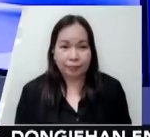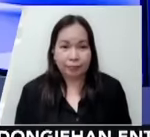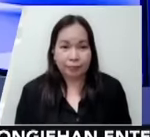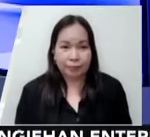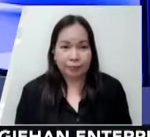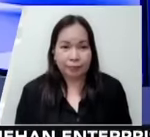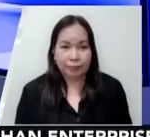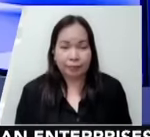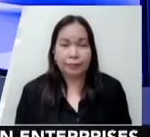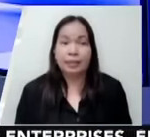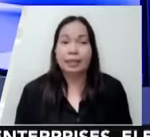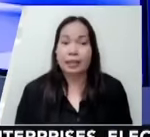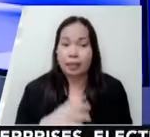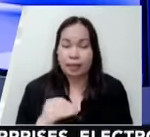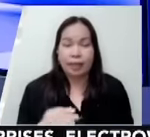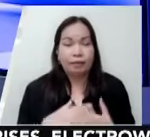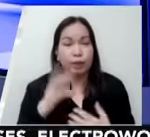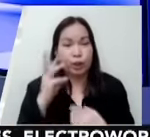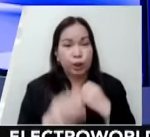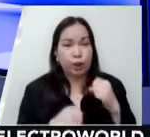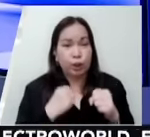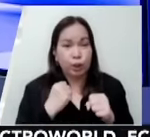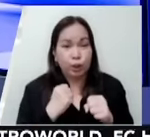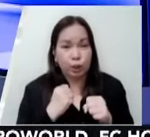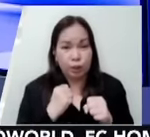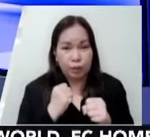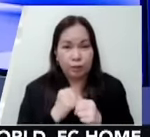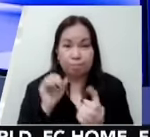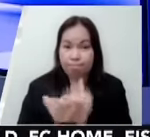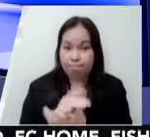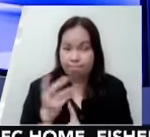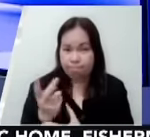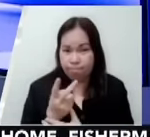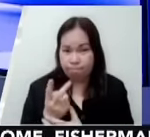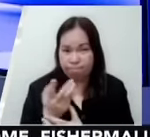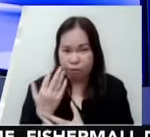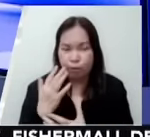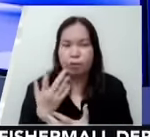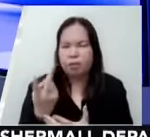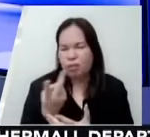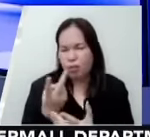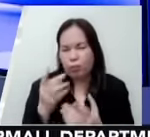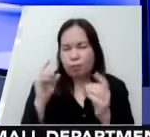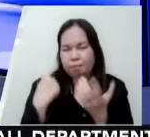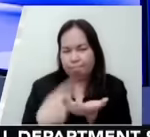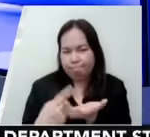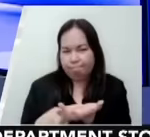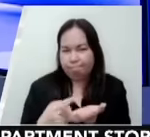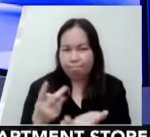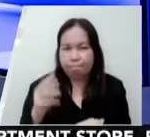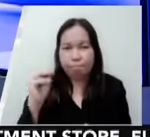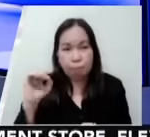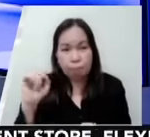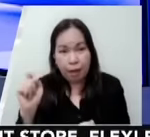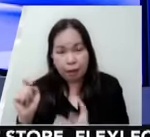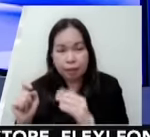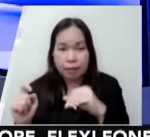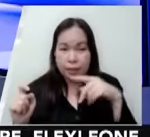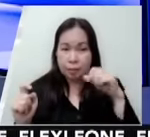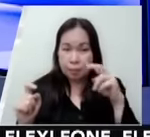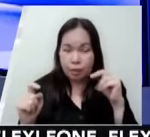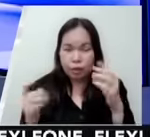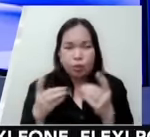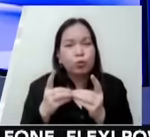After more than 6 years of being married, pinag-uusapan na ng Sparkle Stars na sina Max Collins at Pancho Magno ang divorce. Pero paglilinaw